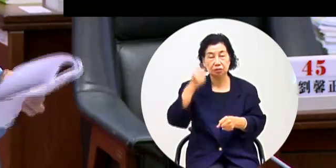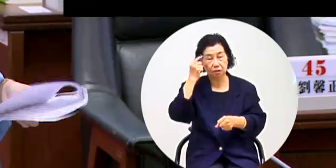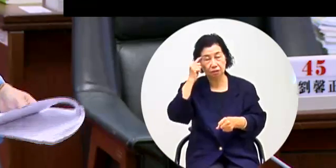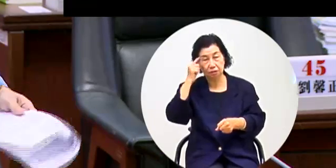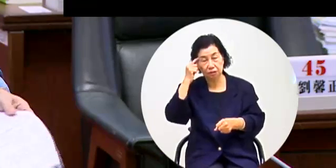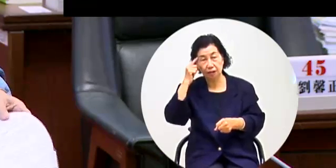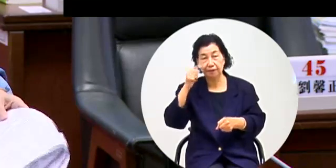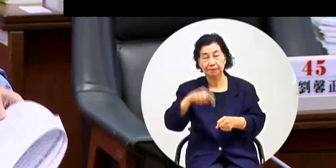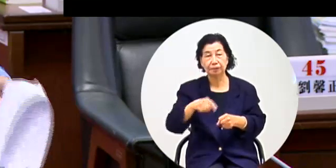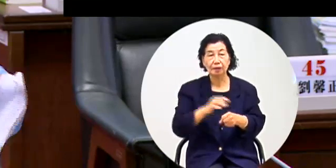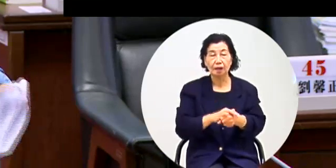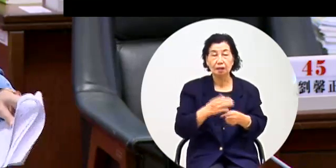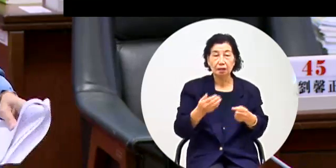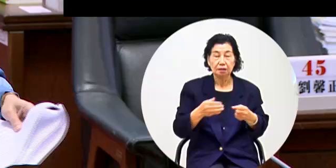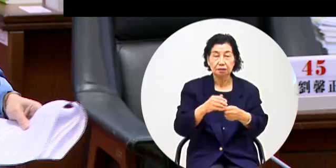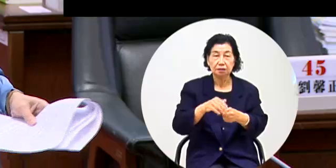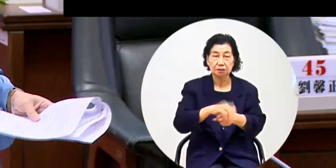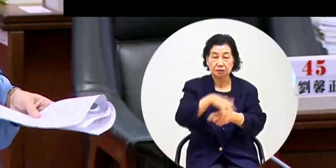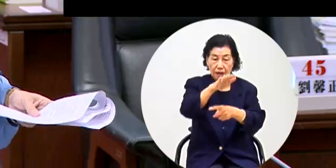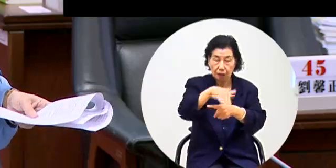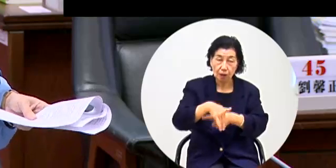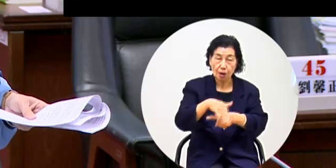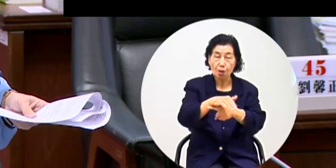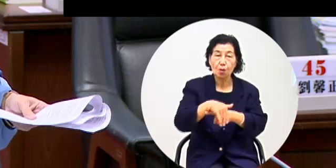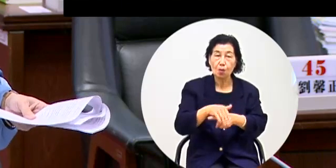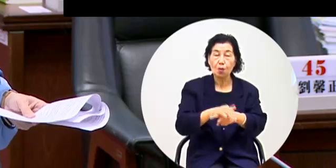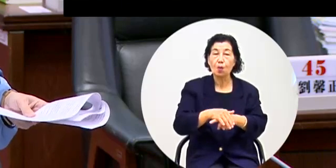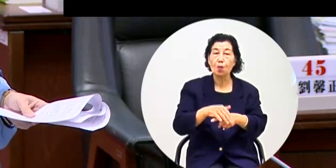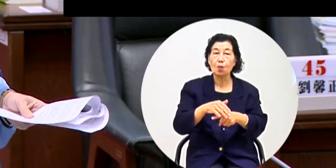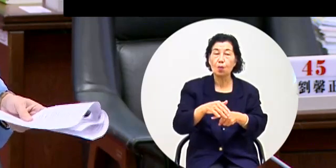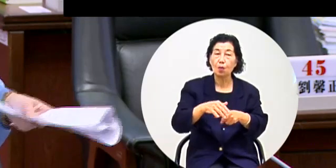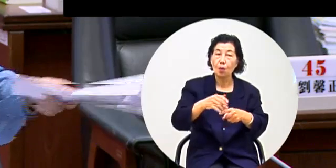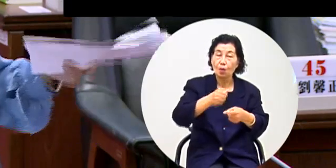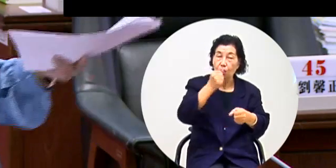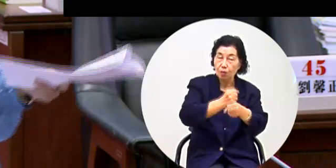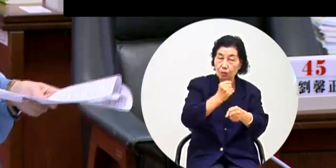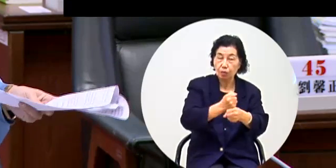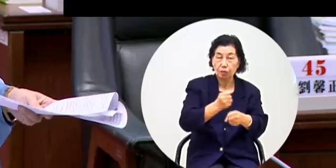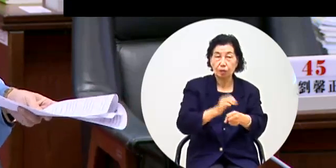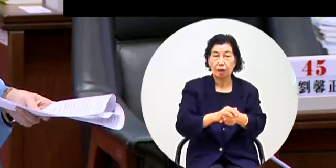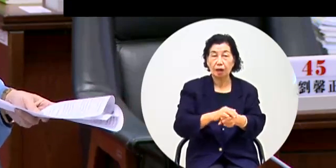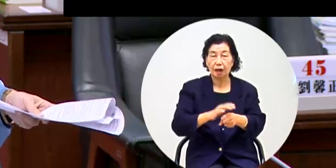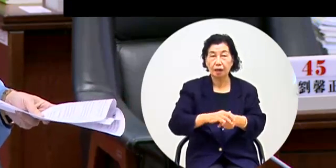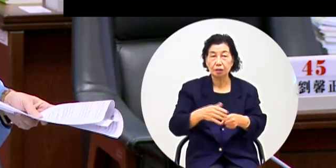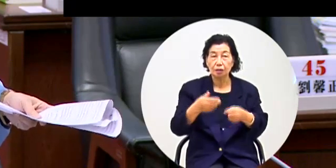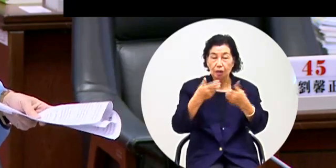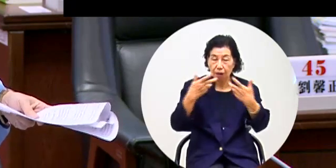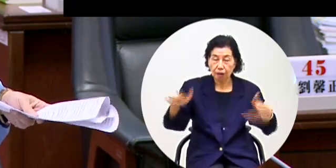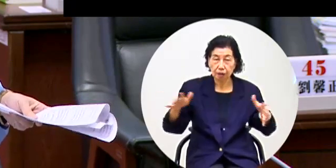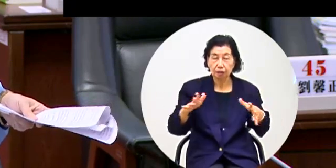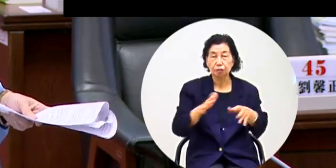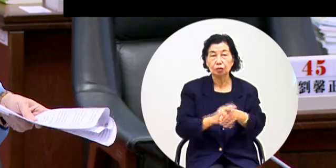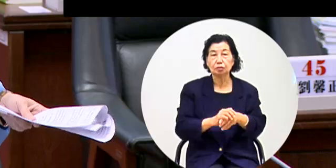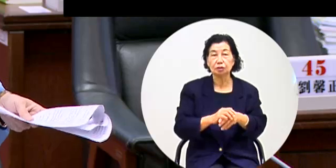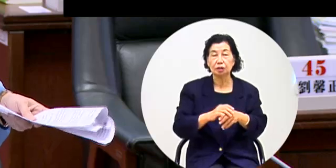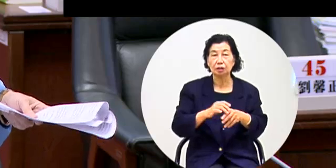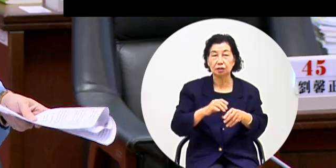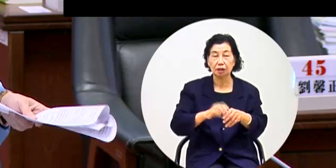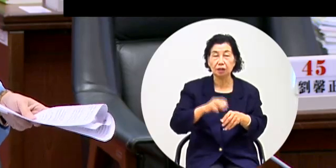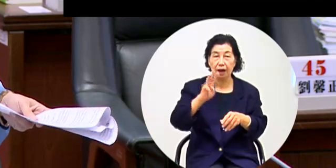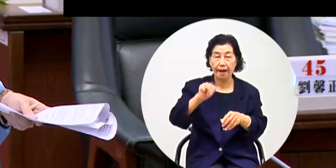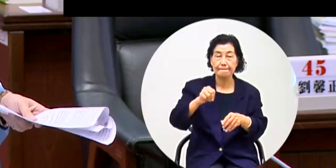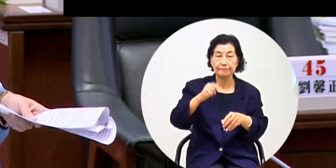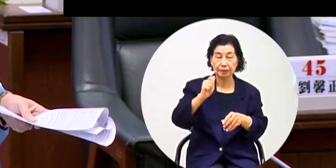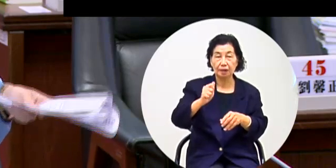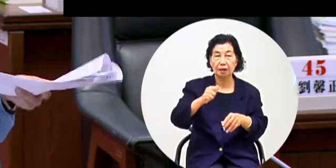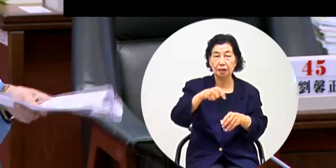是应该什么好几万公顷几万公顷的农地这样子划、啊、但是呢各个县市也会想到，就是说当然将来如果我定型